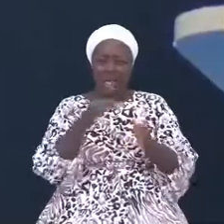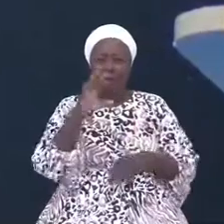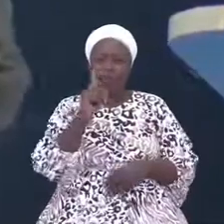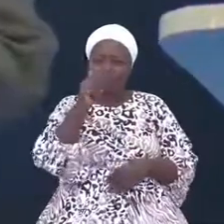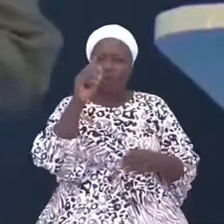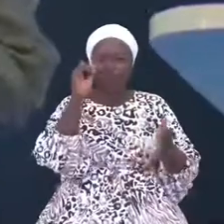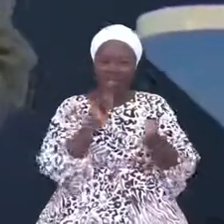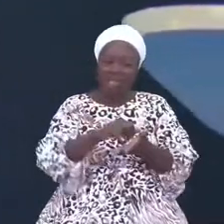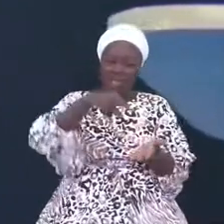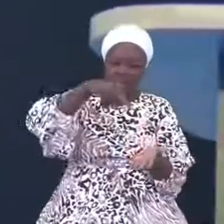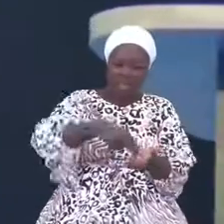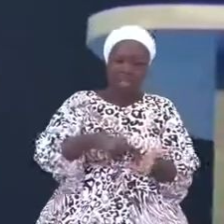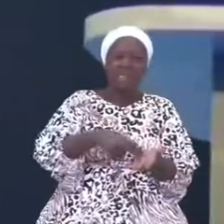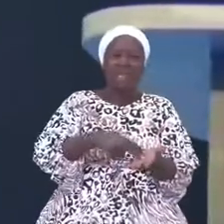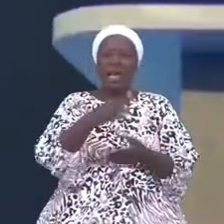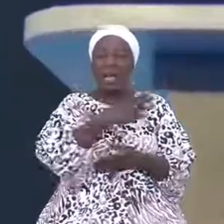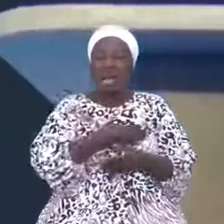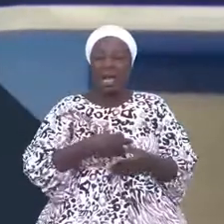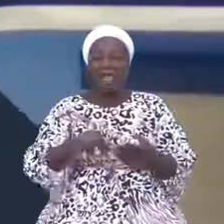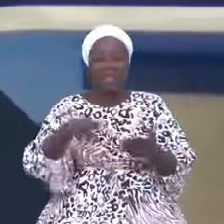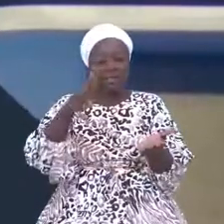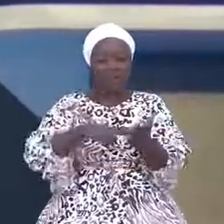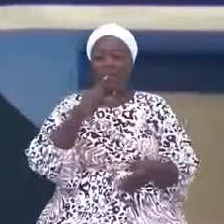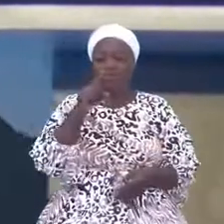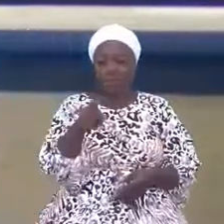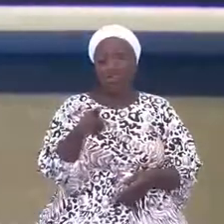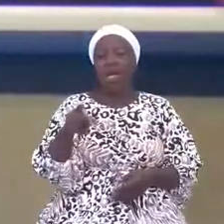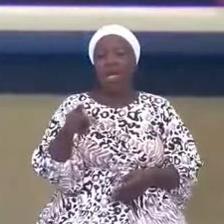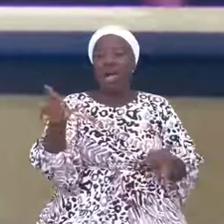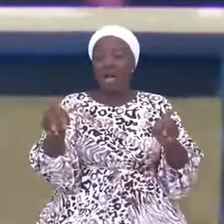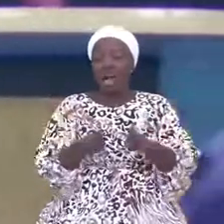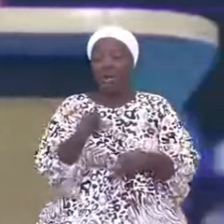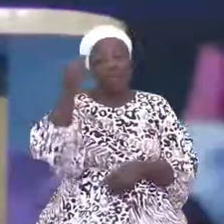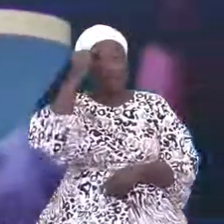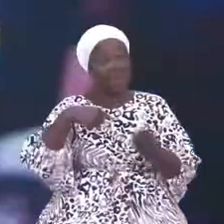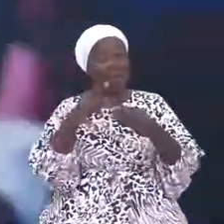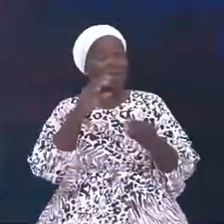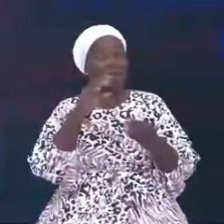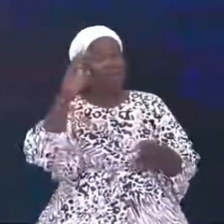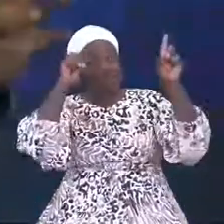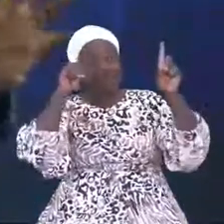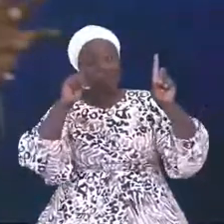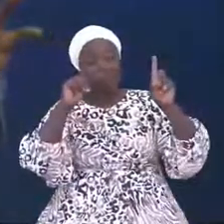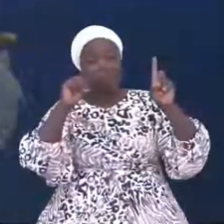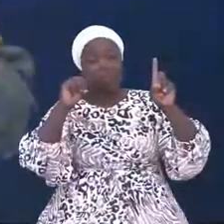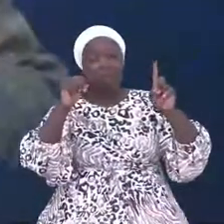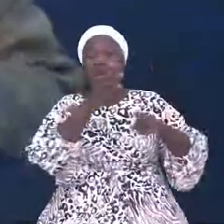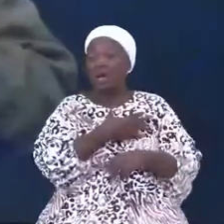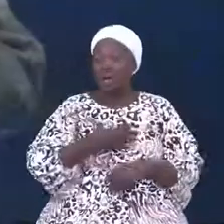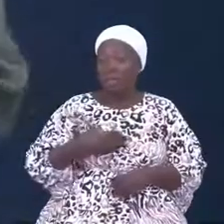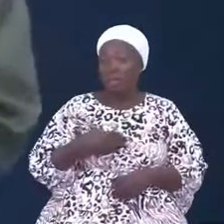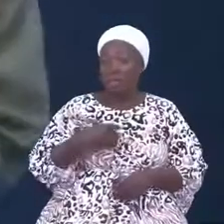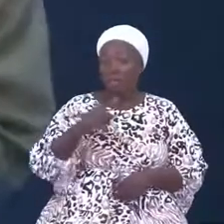celui qui est en médiation avec celui qui est debout et te représente. Et comme